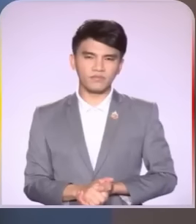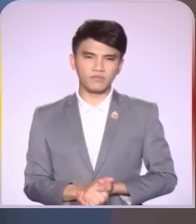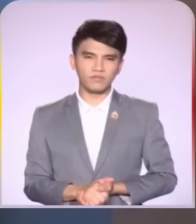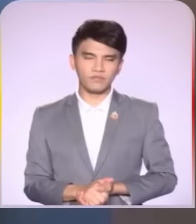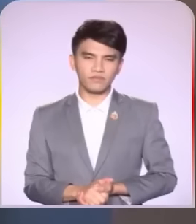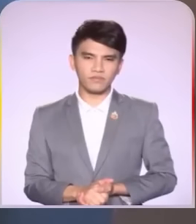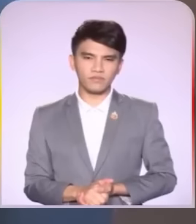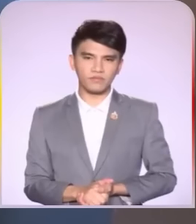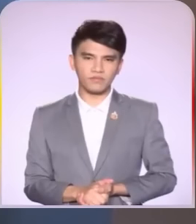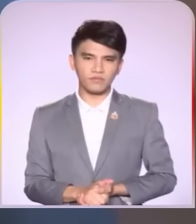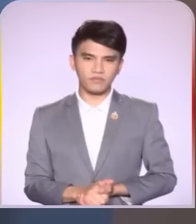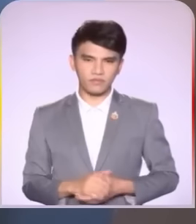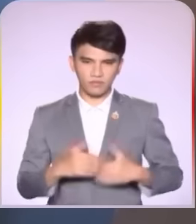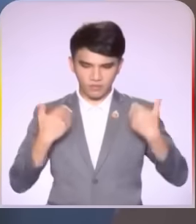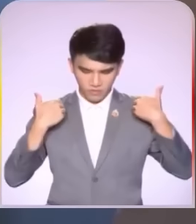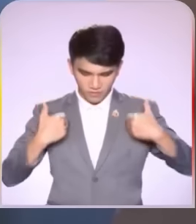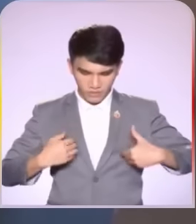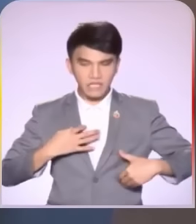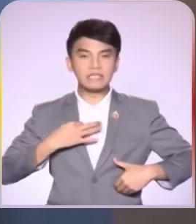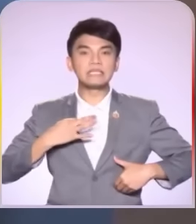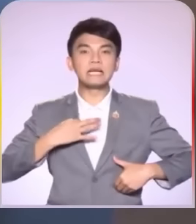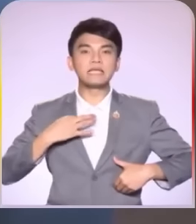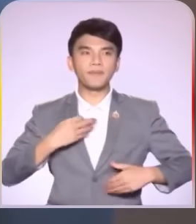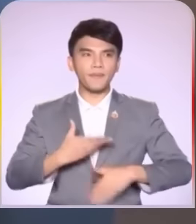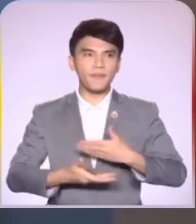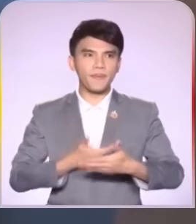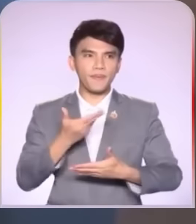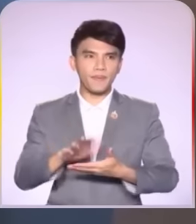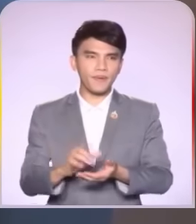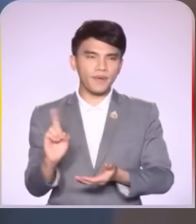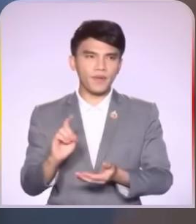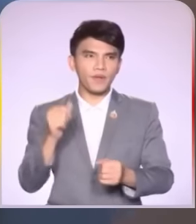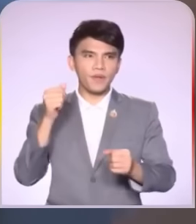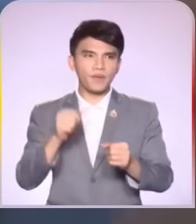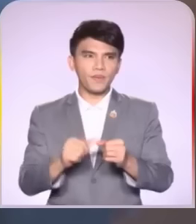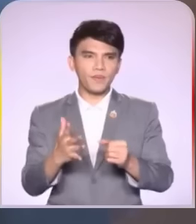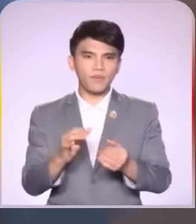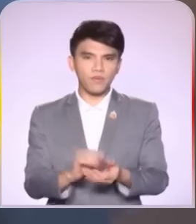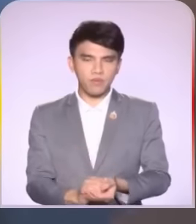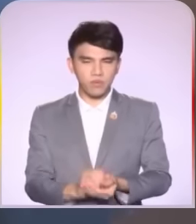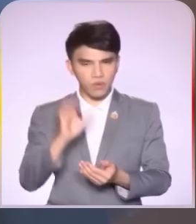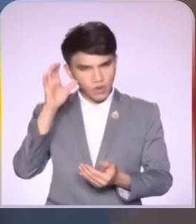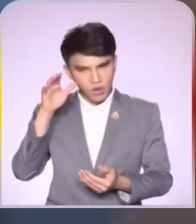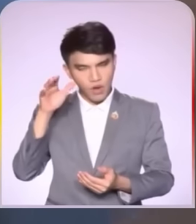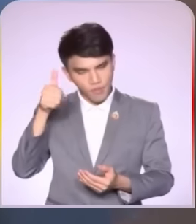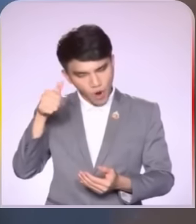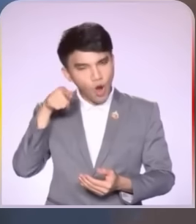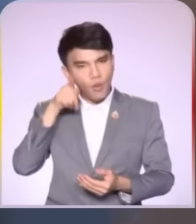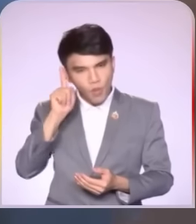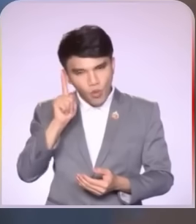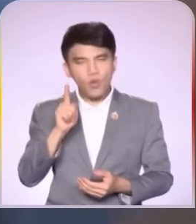หนูขายเสื้อวินเสร็จแล้วก็มันก็ยังละลานอยู่แต่ละลานเนี่ยคือหนูไม่ได้อยู่ในเหตุการณ์ก็คือละลานพ่อปู่เ